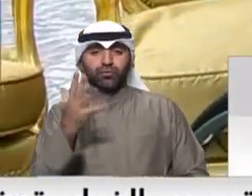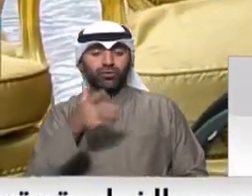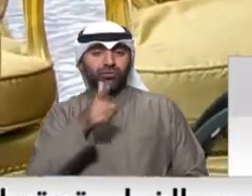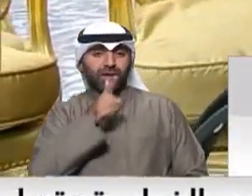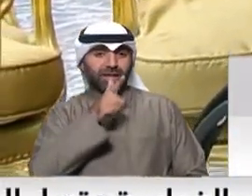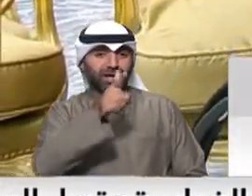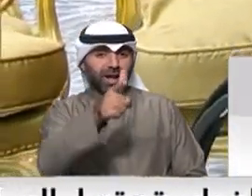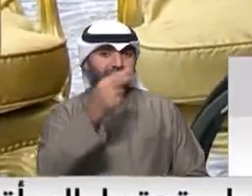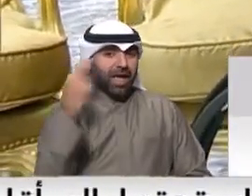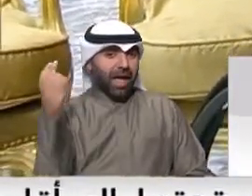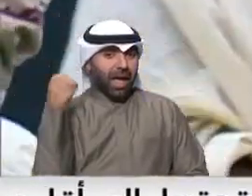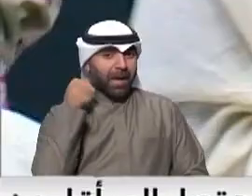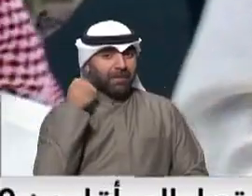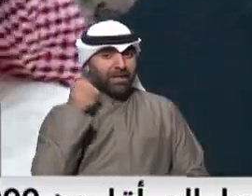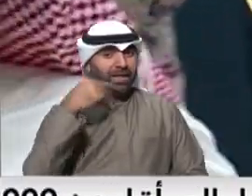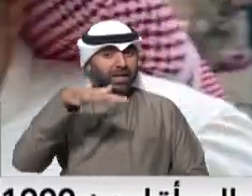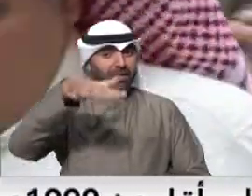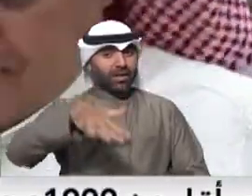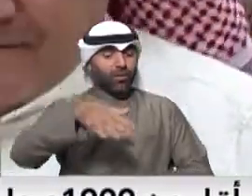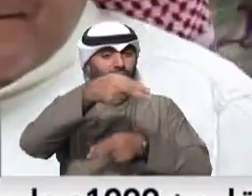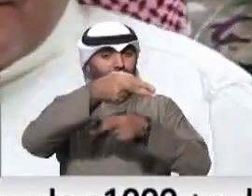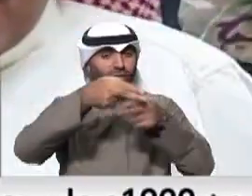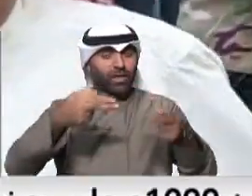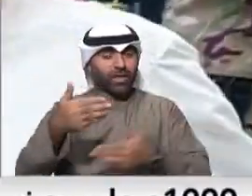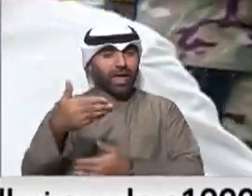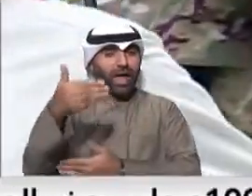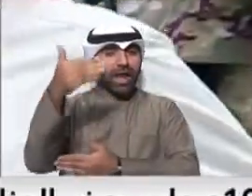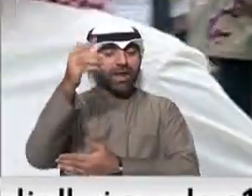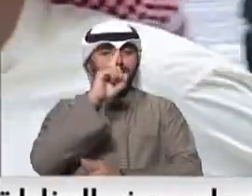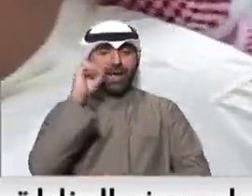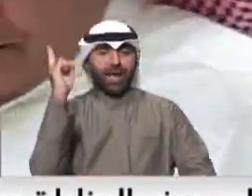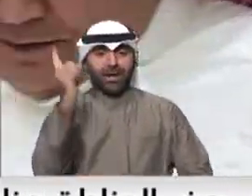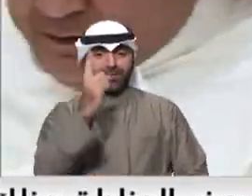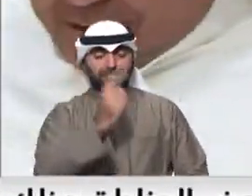والمتابعه للنهوض بالرياضه الكويتيه في كافه المجالات